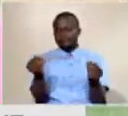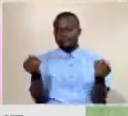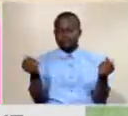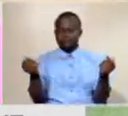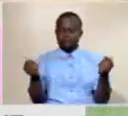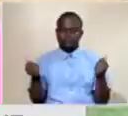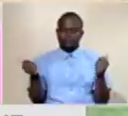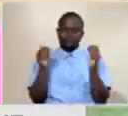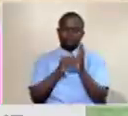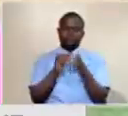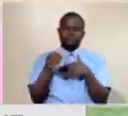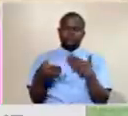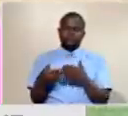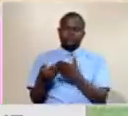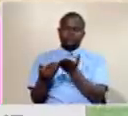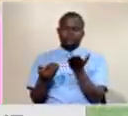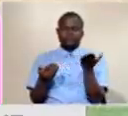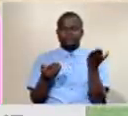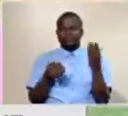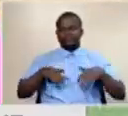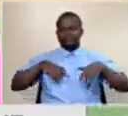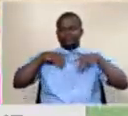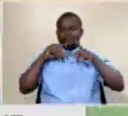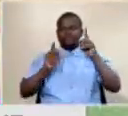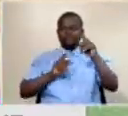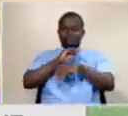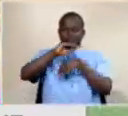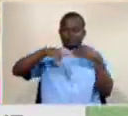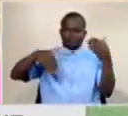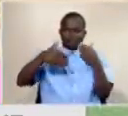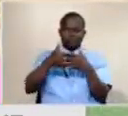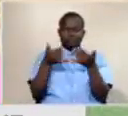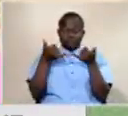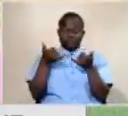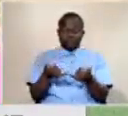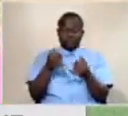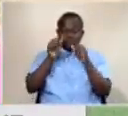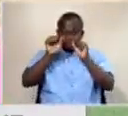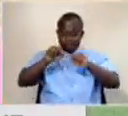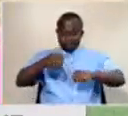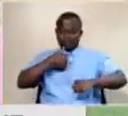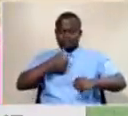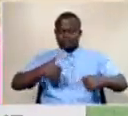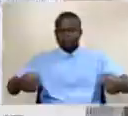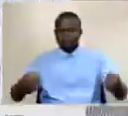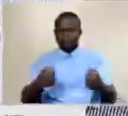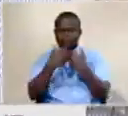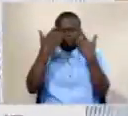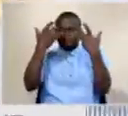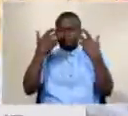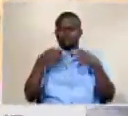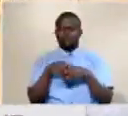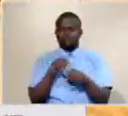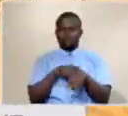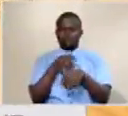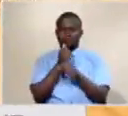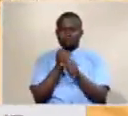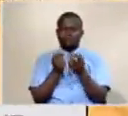byangirika ndetse n'imibereho y'abaturage ubu ngubu bashobora kuba bagezweho ingaruka